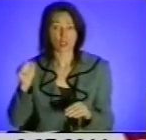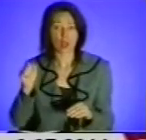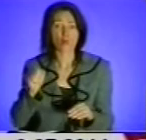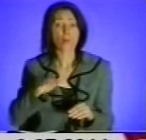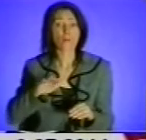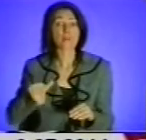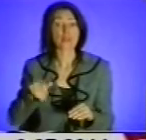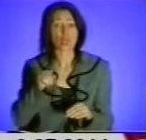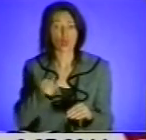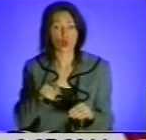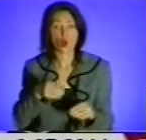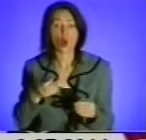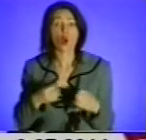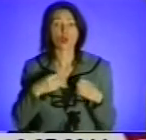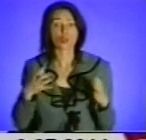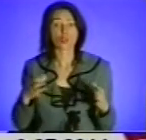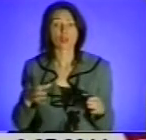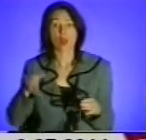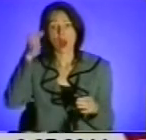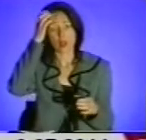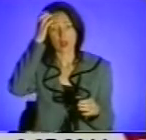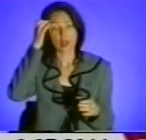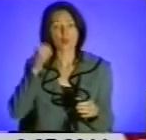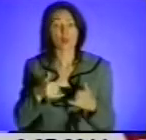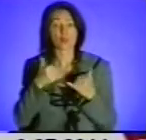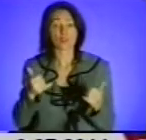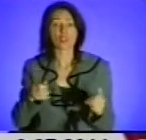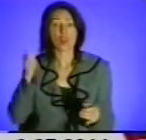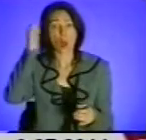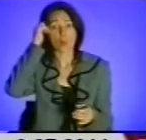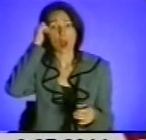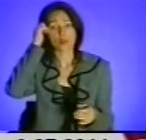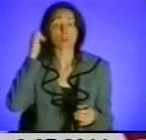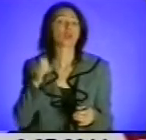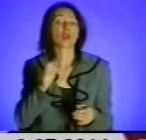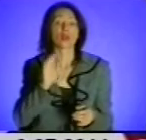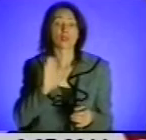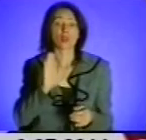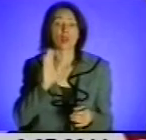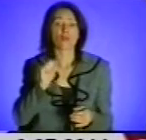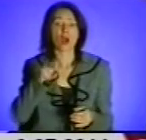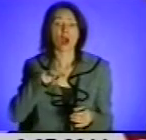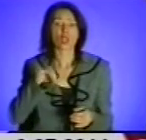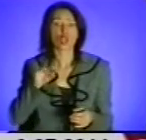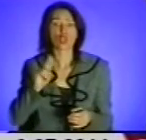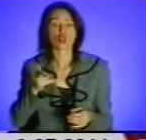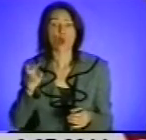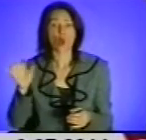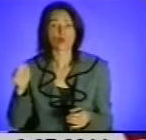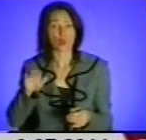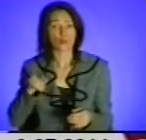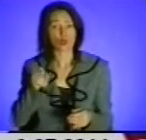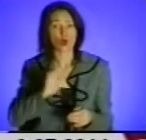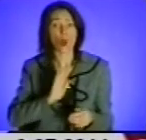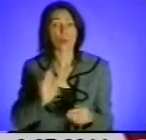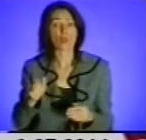того розпочнеться урочиста академія, присвячена пам'яті блаженного Василя Величковського. Після того відбудеться вечором,